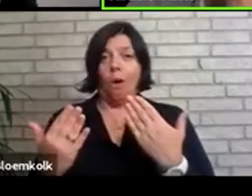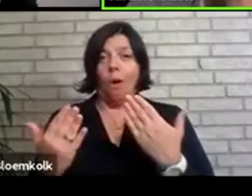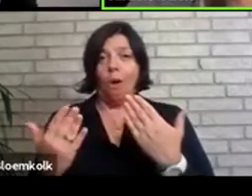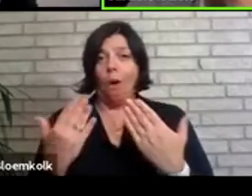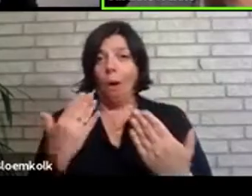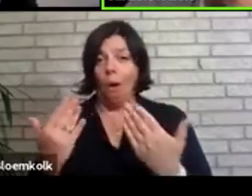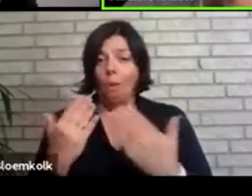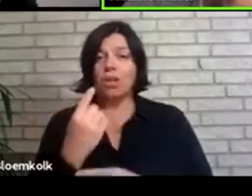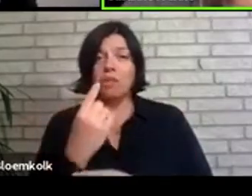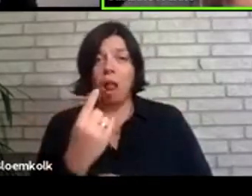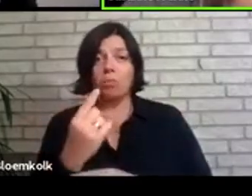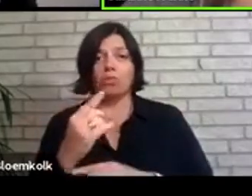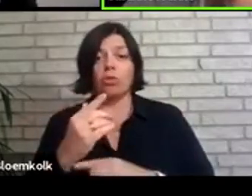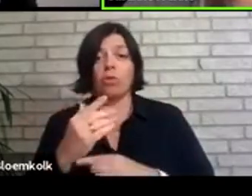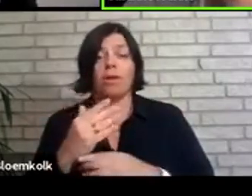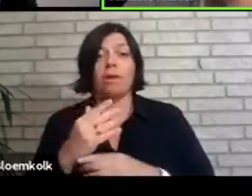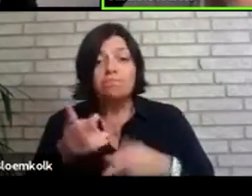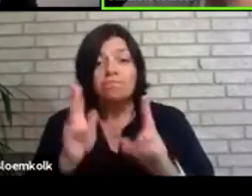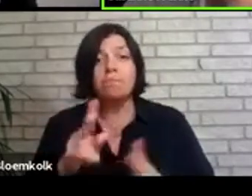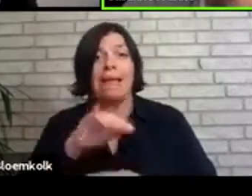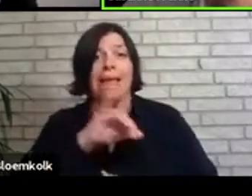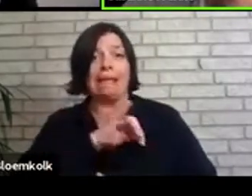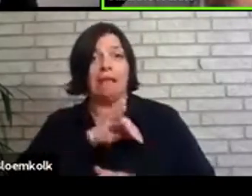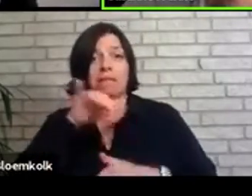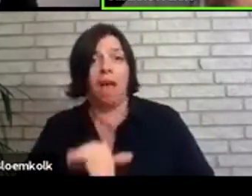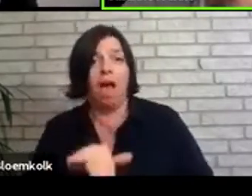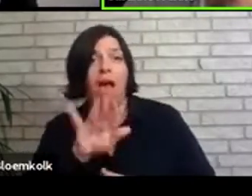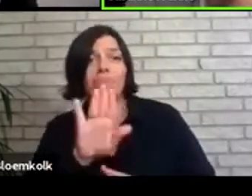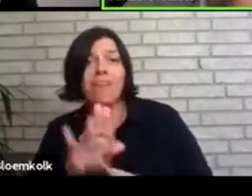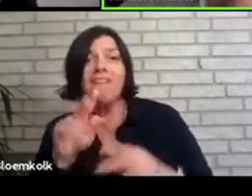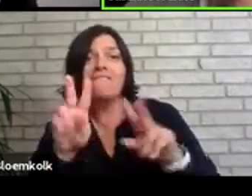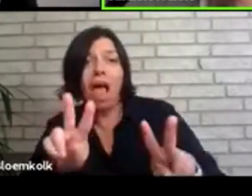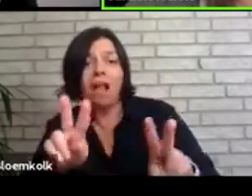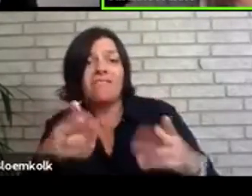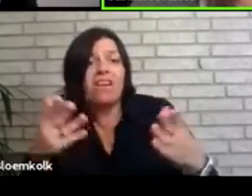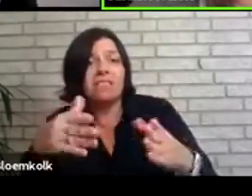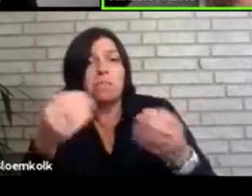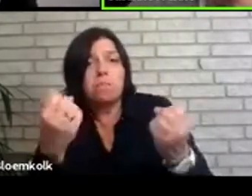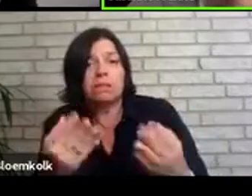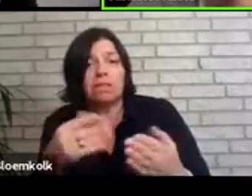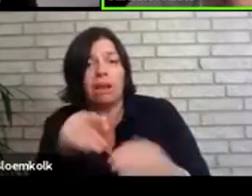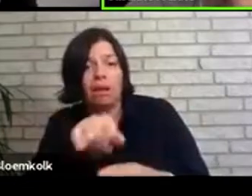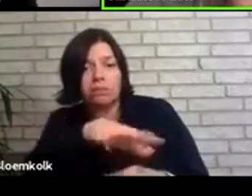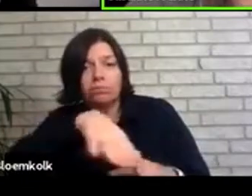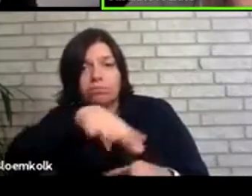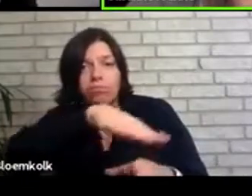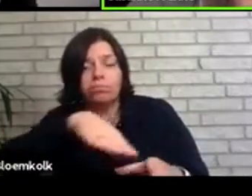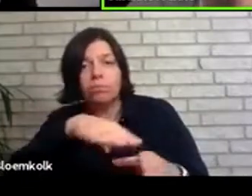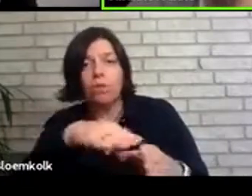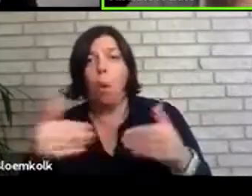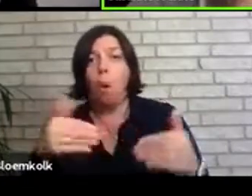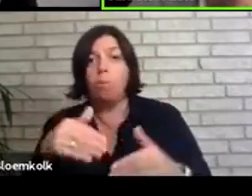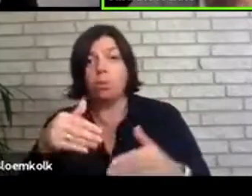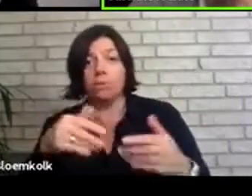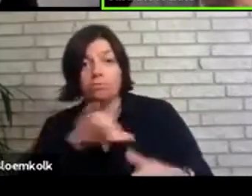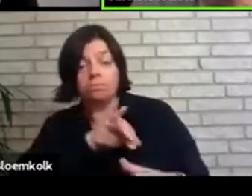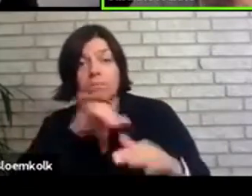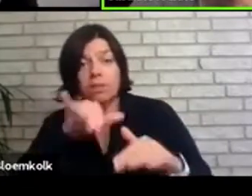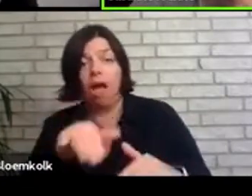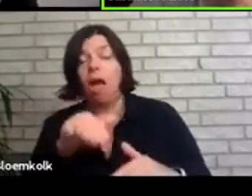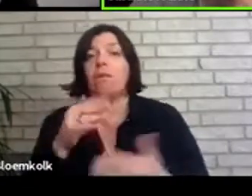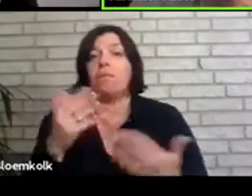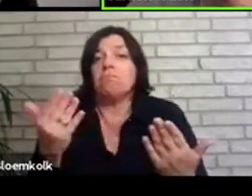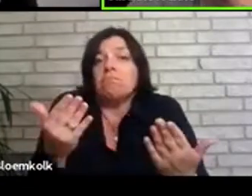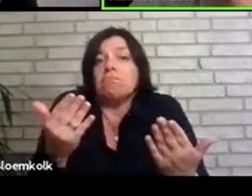nicht. Und ein aufrichtiges Interesse würde genau jetzt, Ronny hatte den Aspekt Zeit gebracht. Nein, es ist